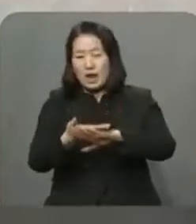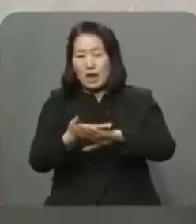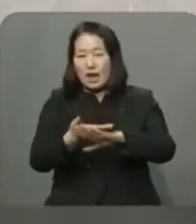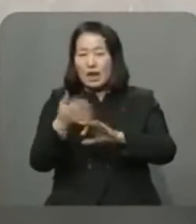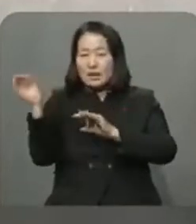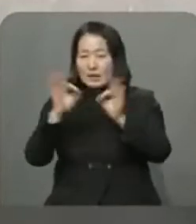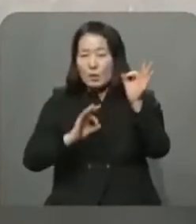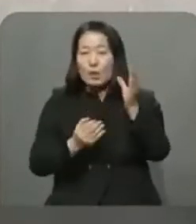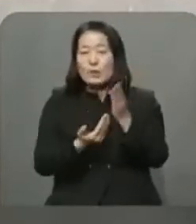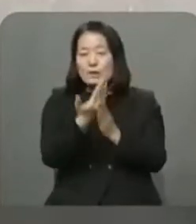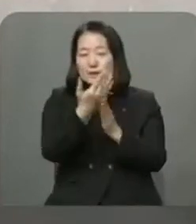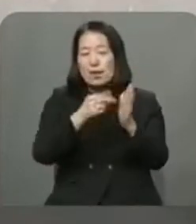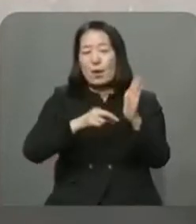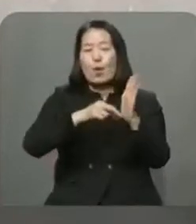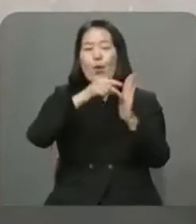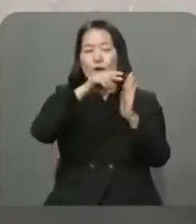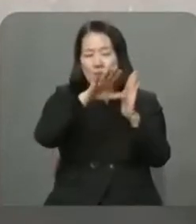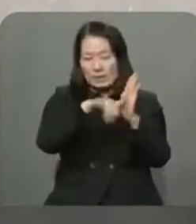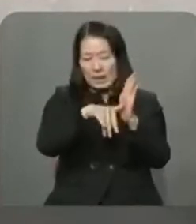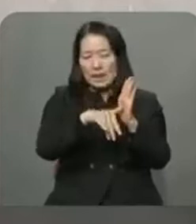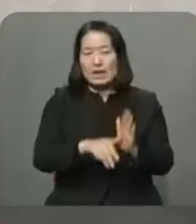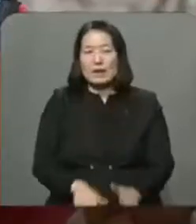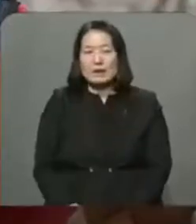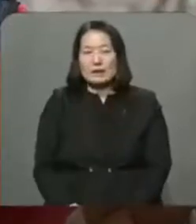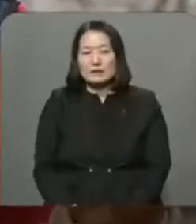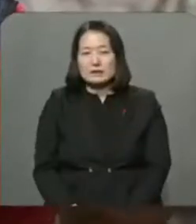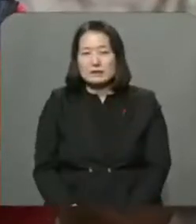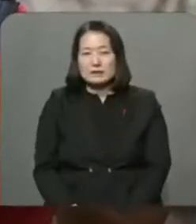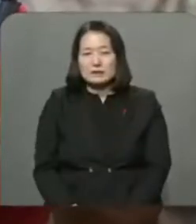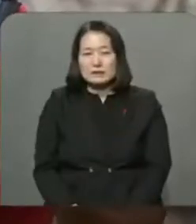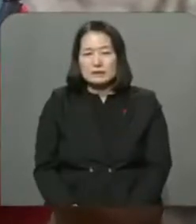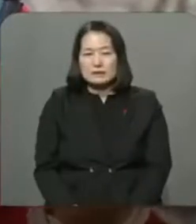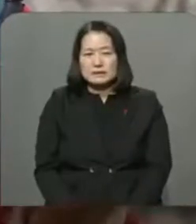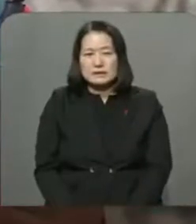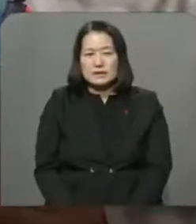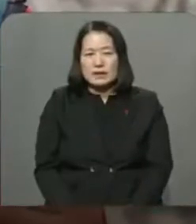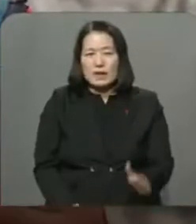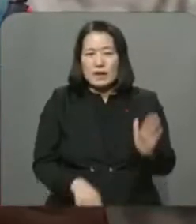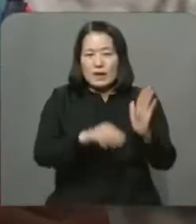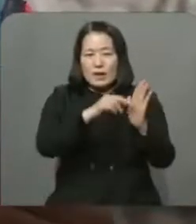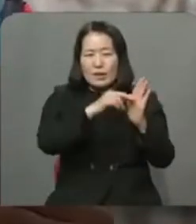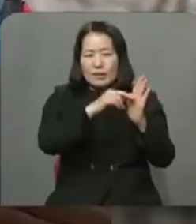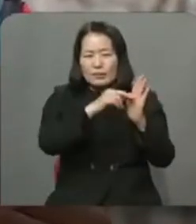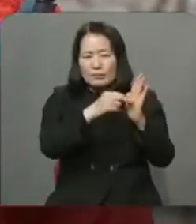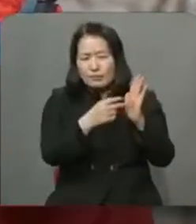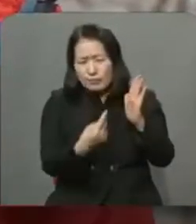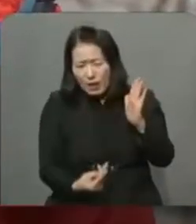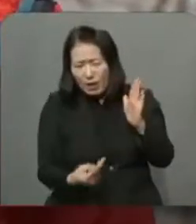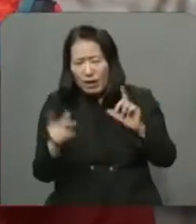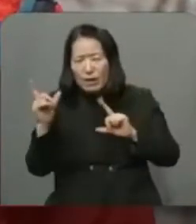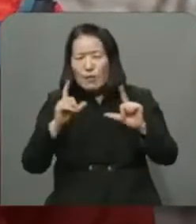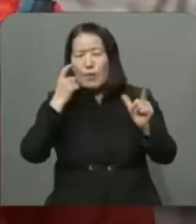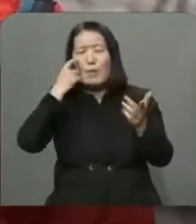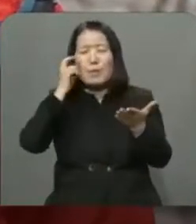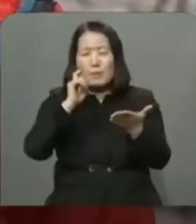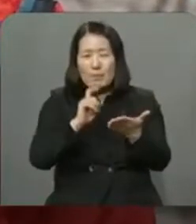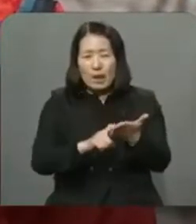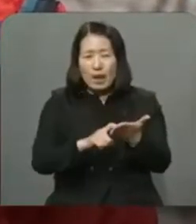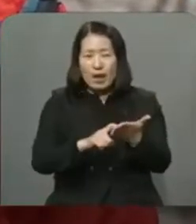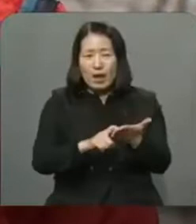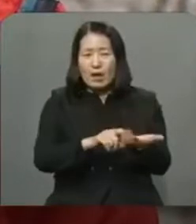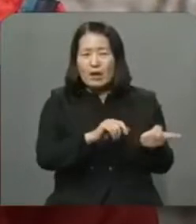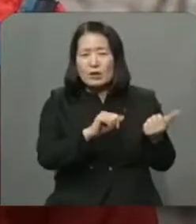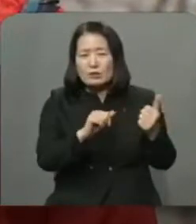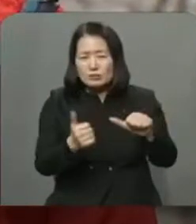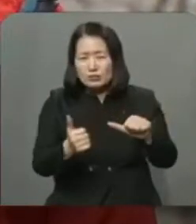올라가는 길에서 일어났습니다. 하단까지 이미 그만 떨어져서 내려오는 걸 저희들이 봤으니까 이렇게 큰 인사 사고는